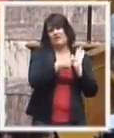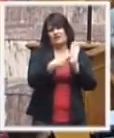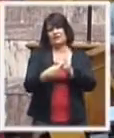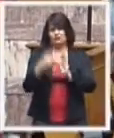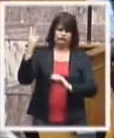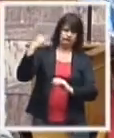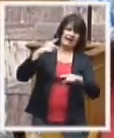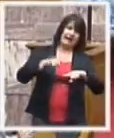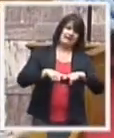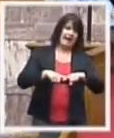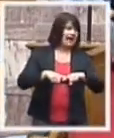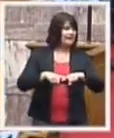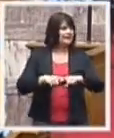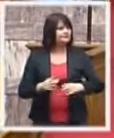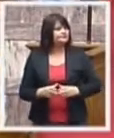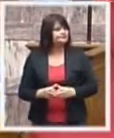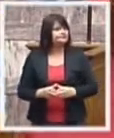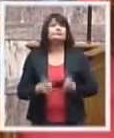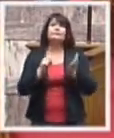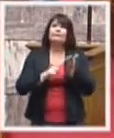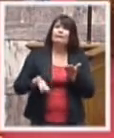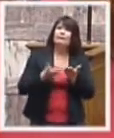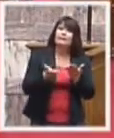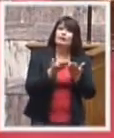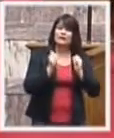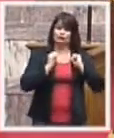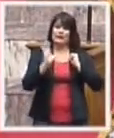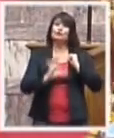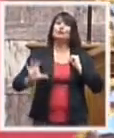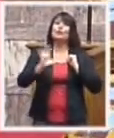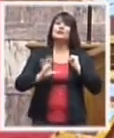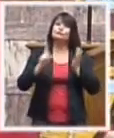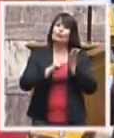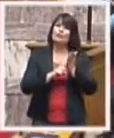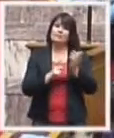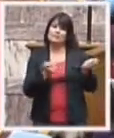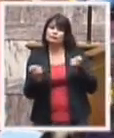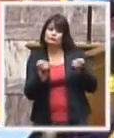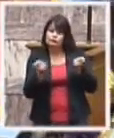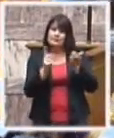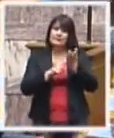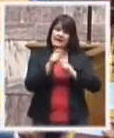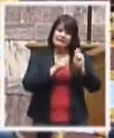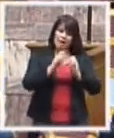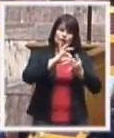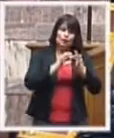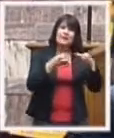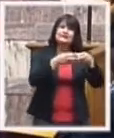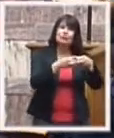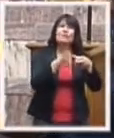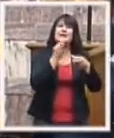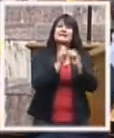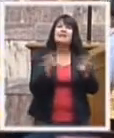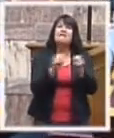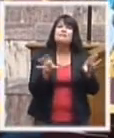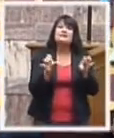Η προώθηση και υπεράσπιση του ελληνικού τουρισμού θα πρέπει να γίνει συντονισμένα με τη δημιουργία ενός θεσμικού μηχανισμού marketing, στο οποίο